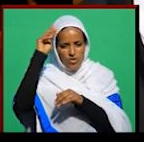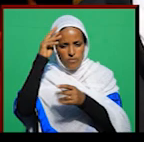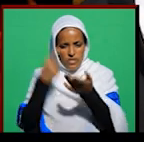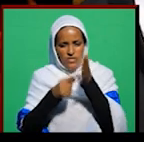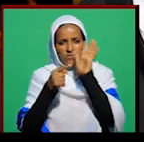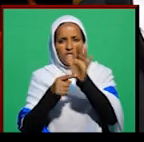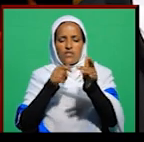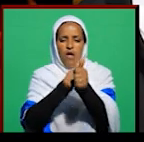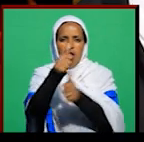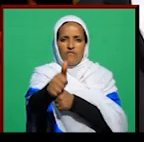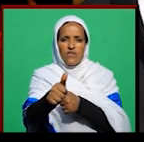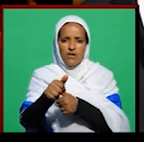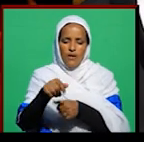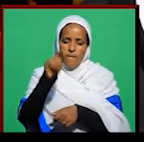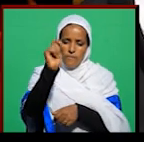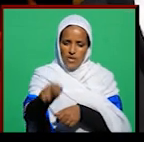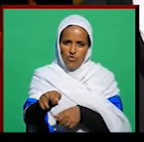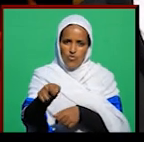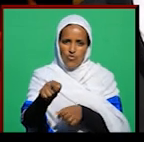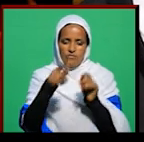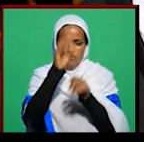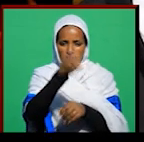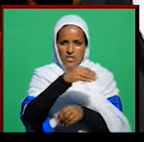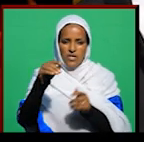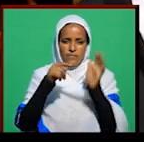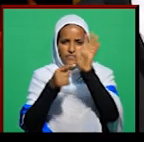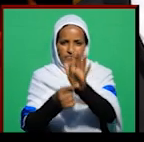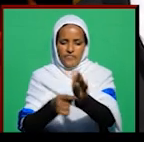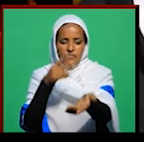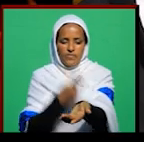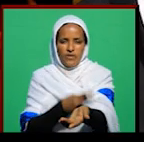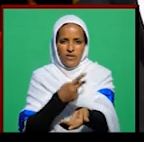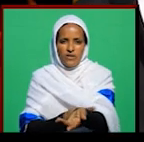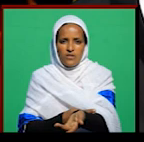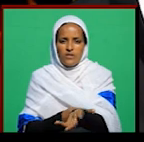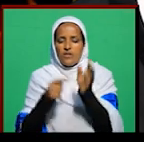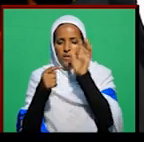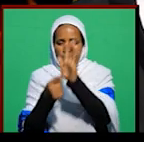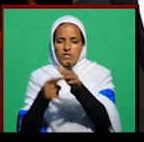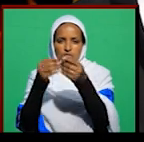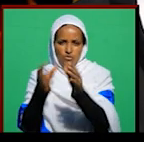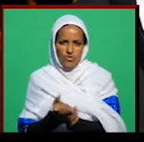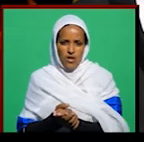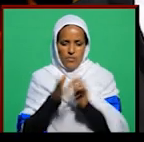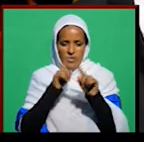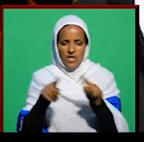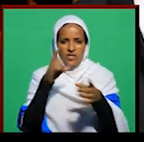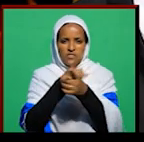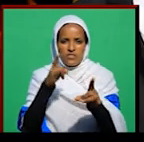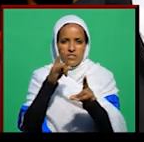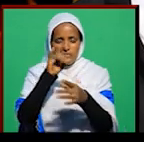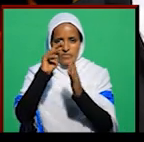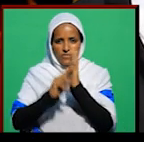ውስጥ ነው ያለፈው። ብትሩን ለመስቀል ምልክት አድርጎለታል። በጉን ለምልክትነት ሰጥቶታል። በተለይ